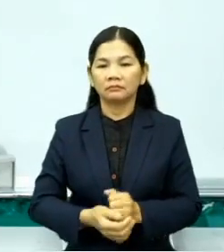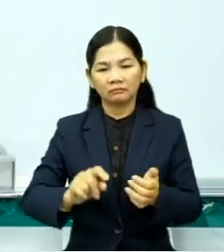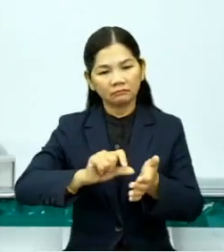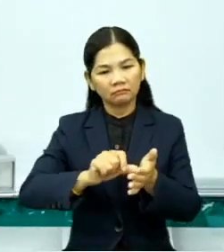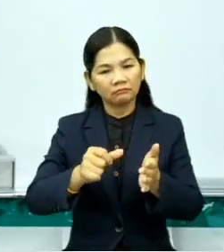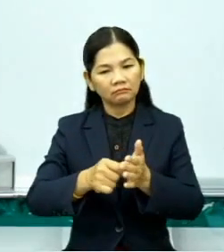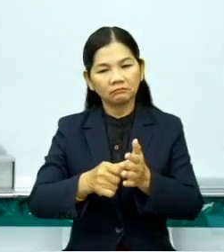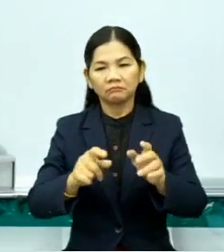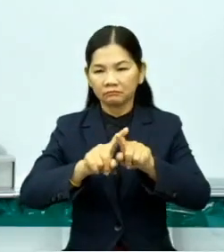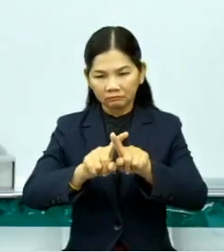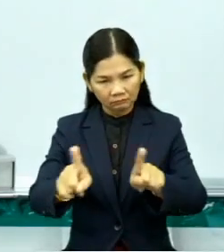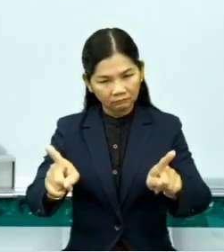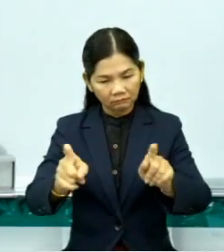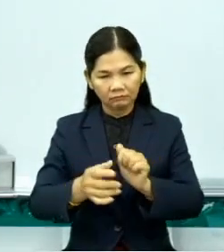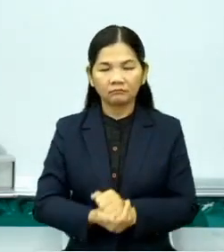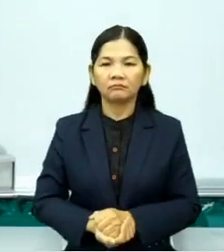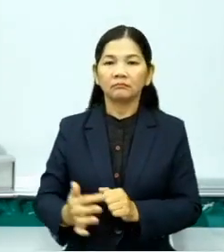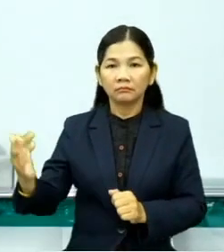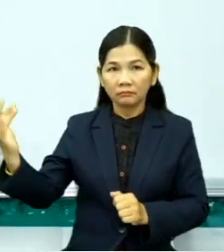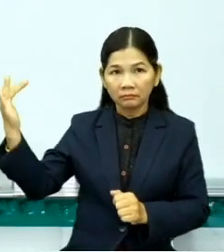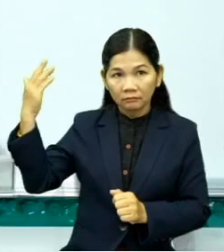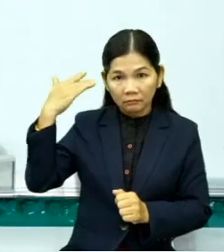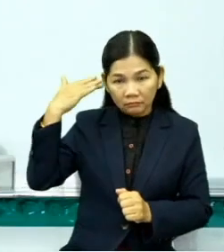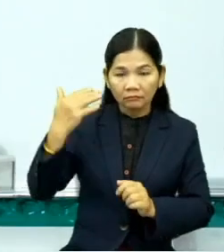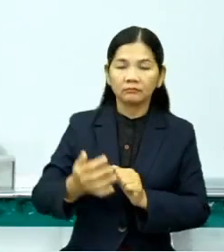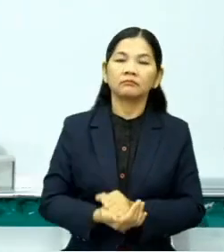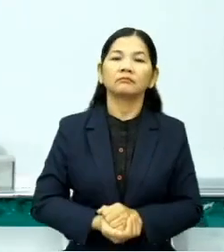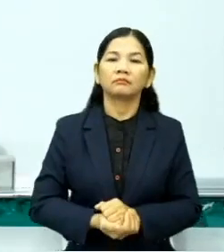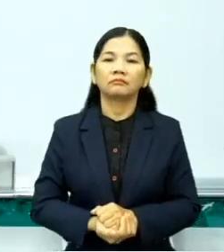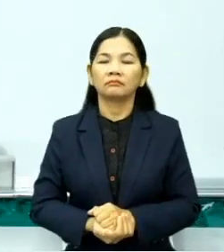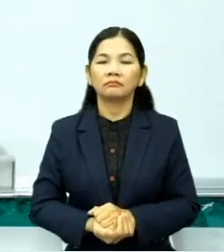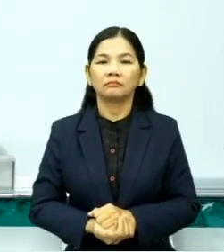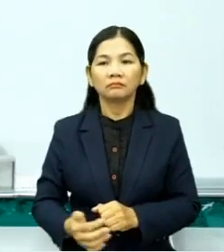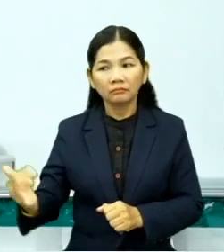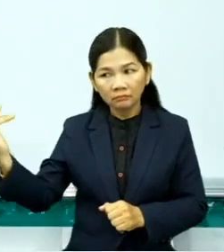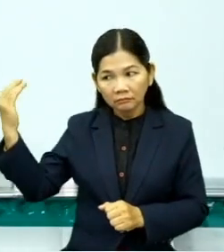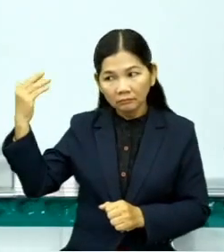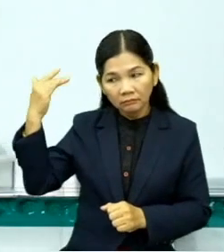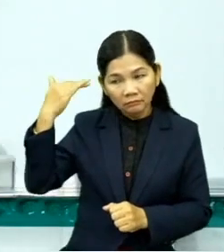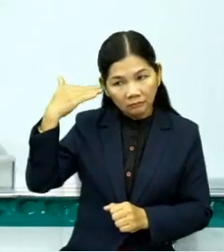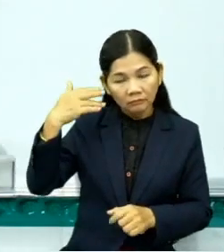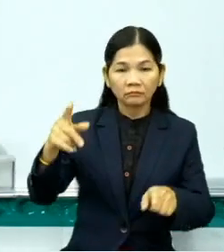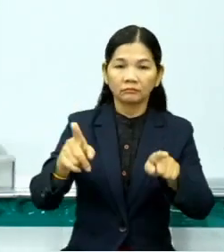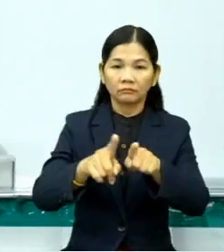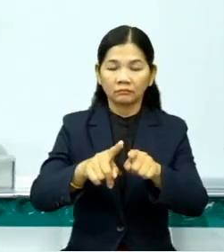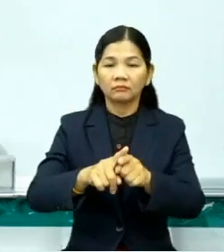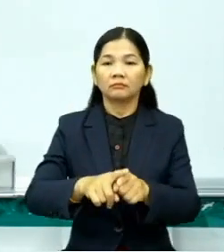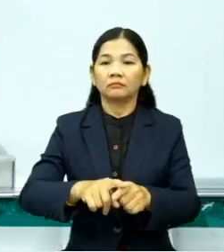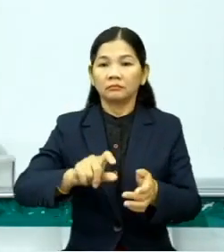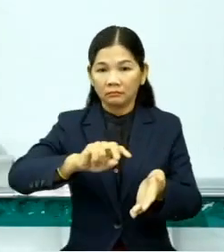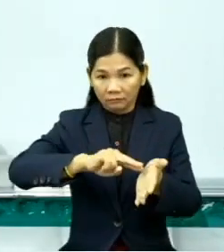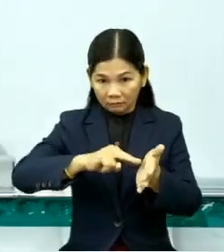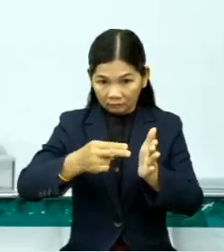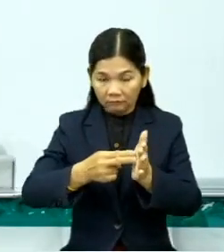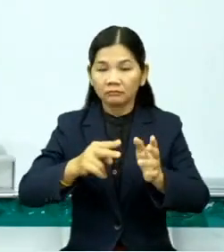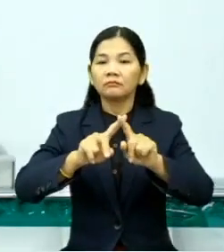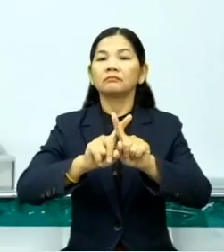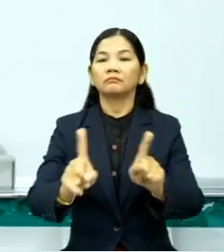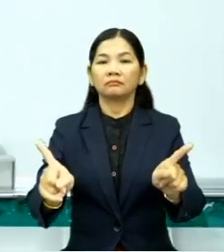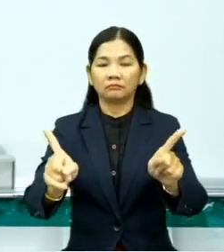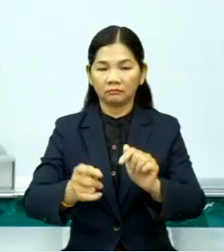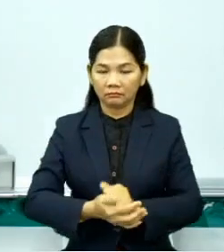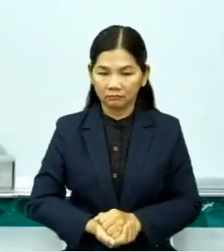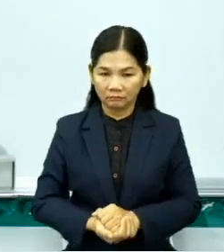តើឥឡូវកូនរកសតិសសាប់ទាំងអស់គ្នាអញ្ចឹងកូនដឹងសតិសសាប់គឺជាពាក្យដែលមានសូរដូចគ្នាចានេះវងចា